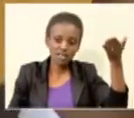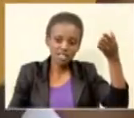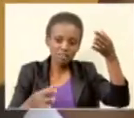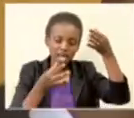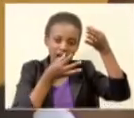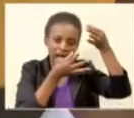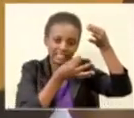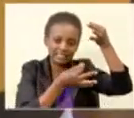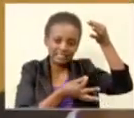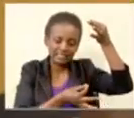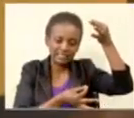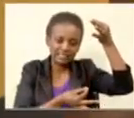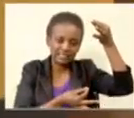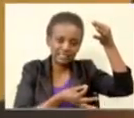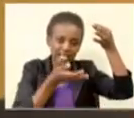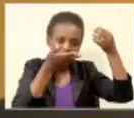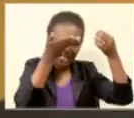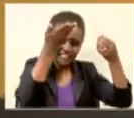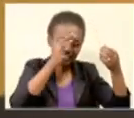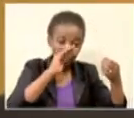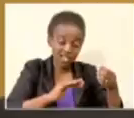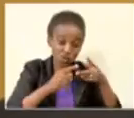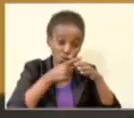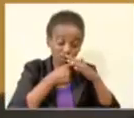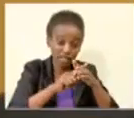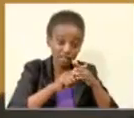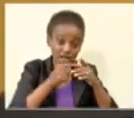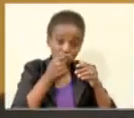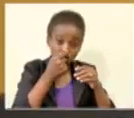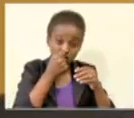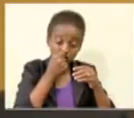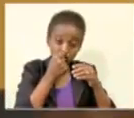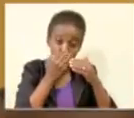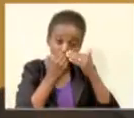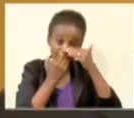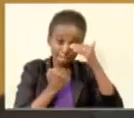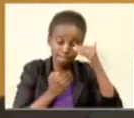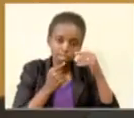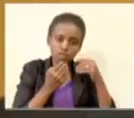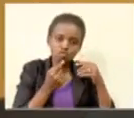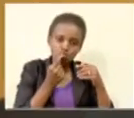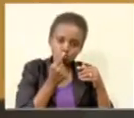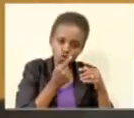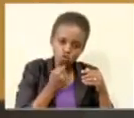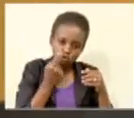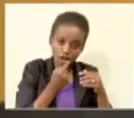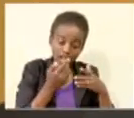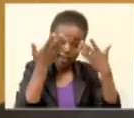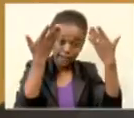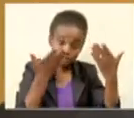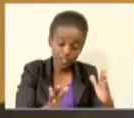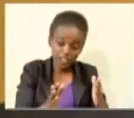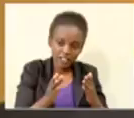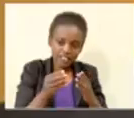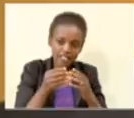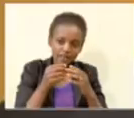hejuru kugira ngo kagupfuke guhera ku mazuru kugera hepfo y'umunwa warangiza